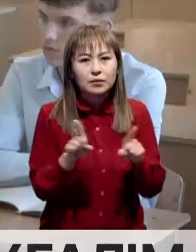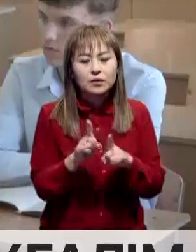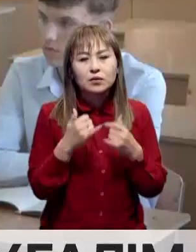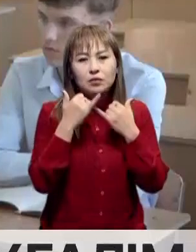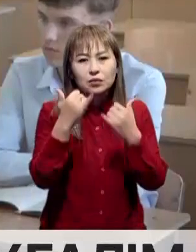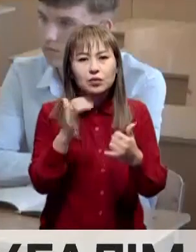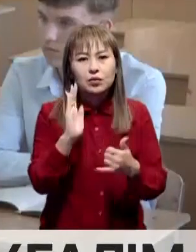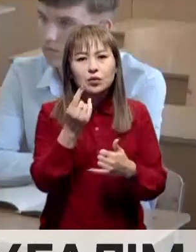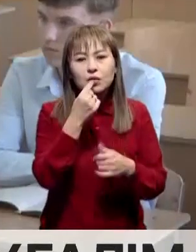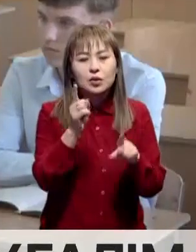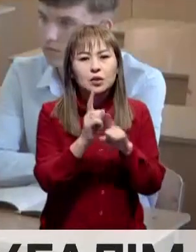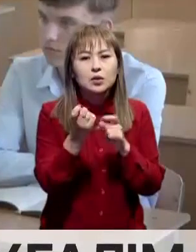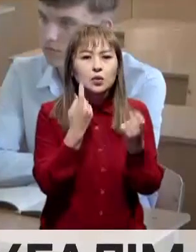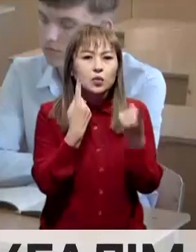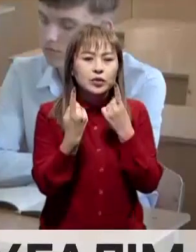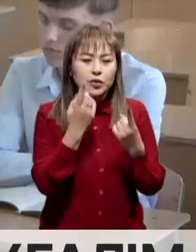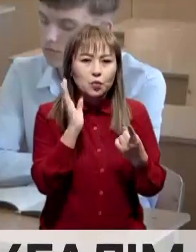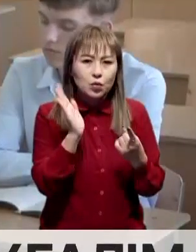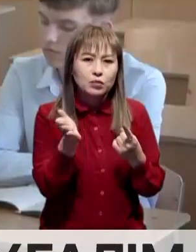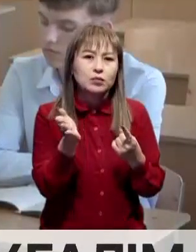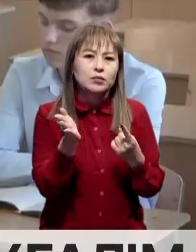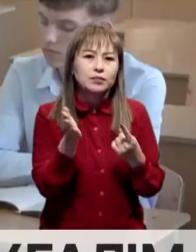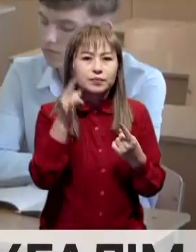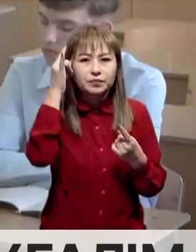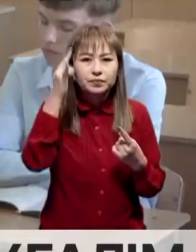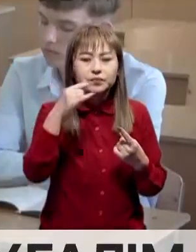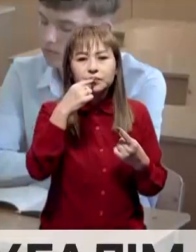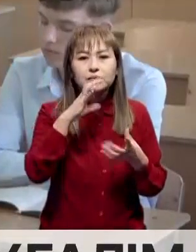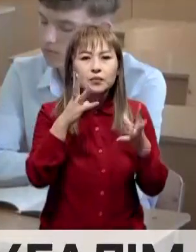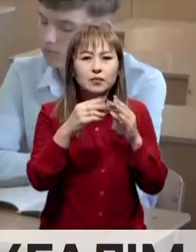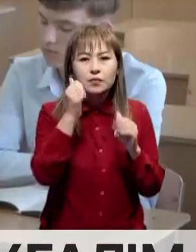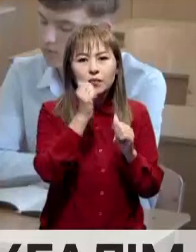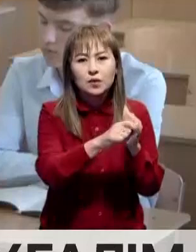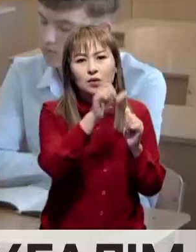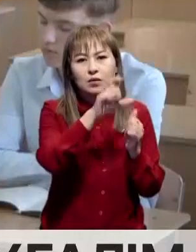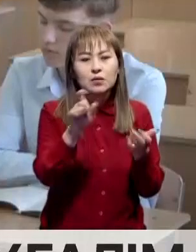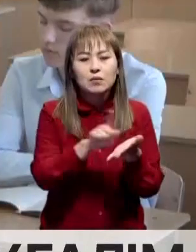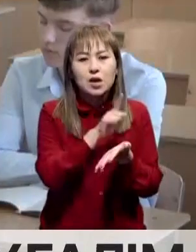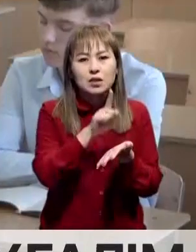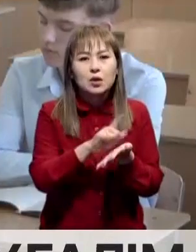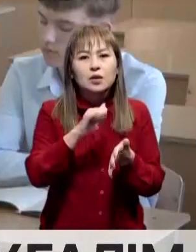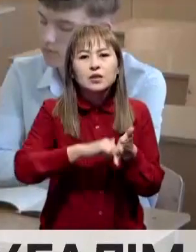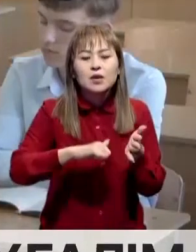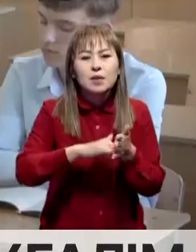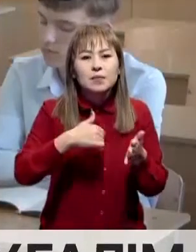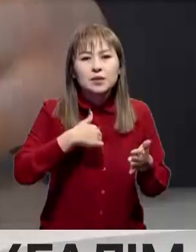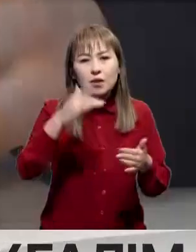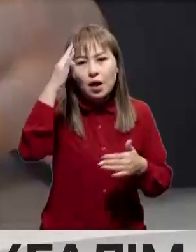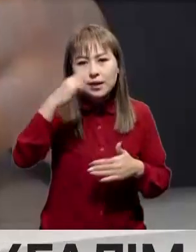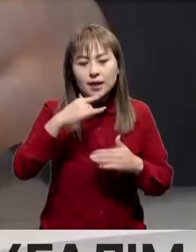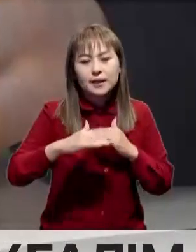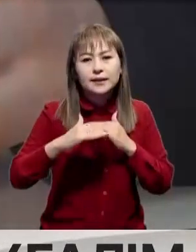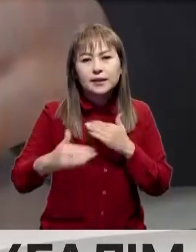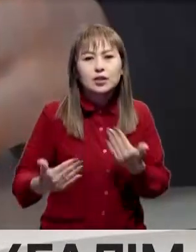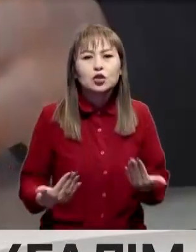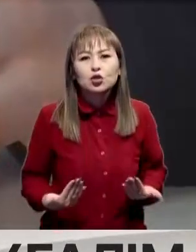құрметтейді, басқа тілдерде де сөйлеседі. Қазақ тілінде сөйлесу әр бір азаматтың парызы. Себебі біз қазақ елінде тұрамыз.